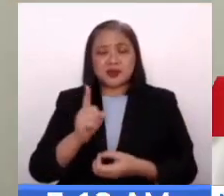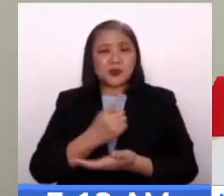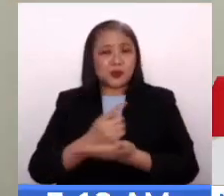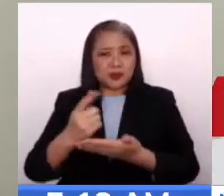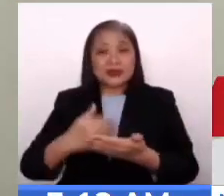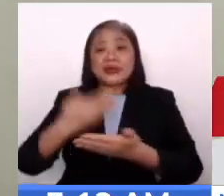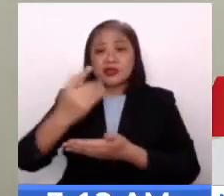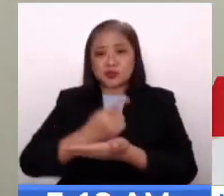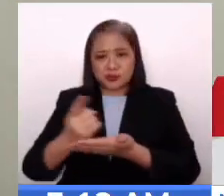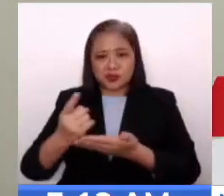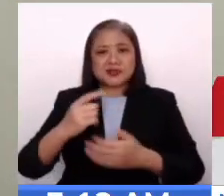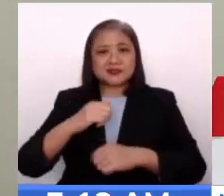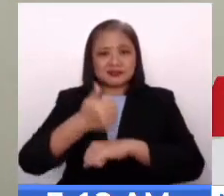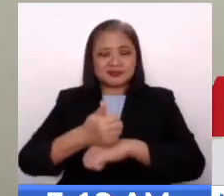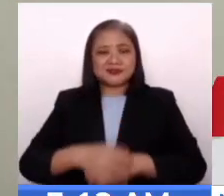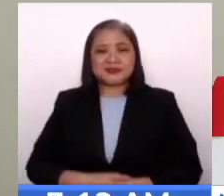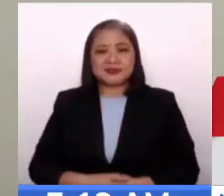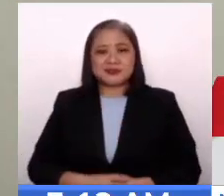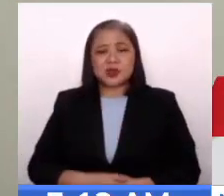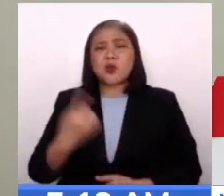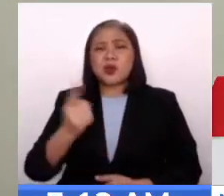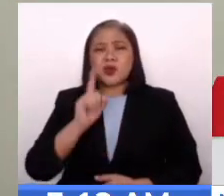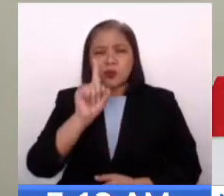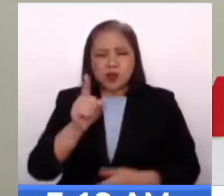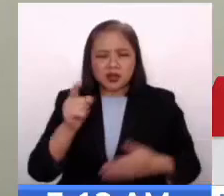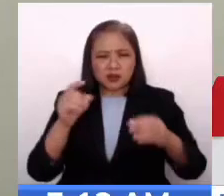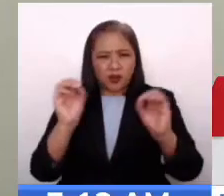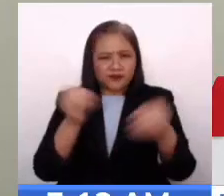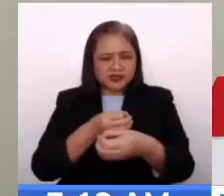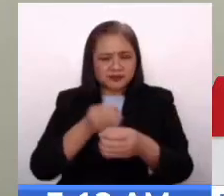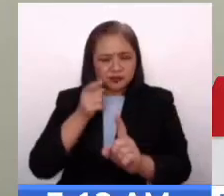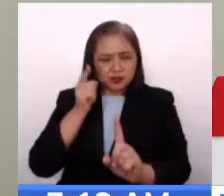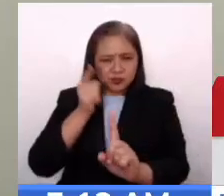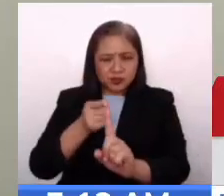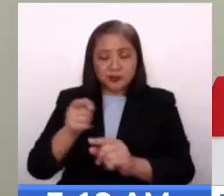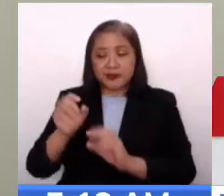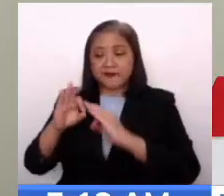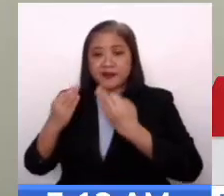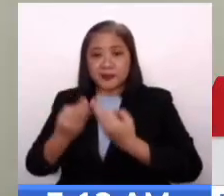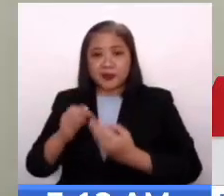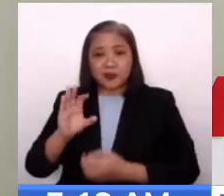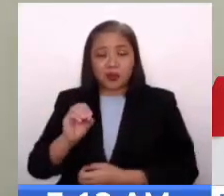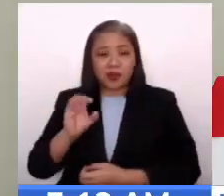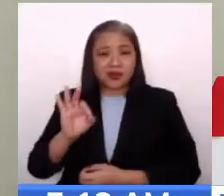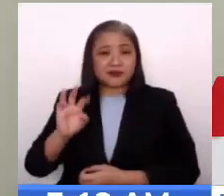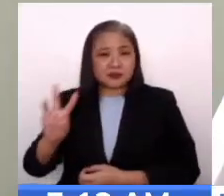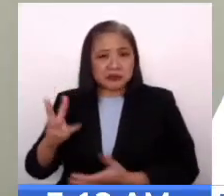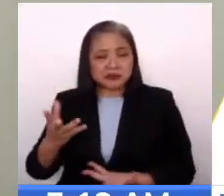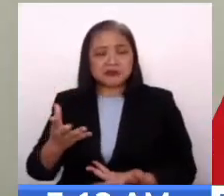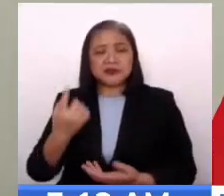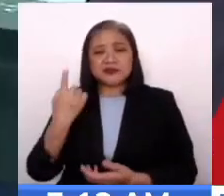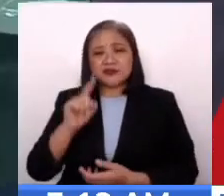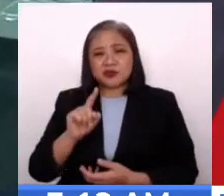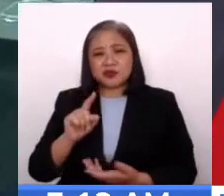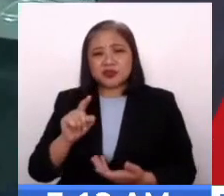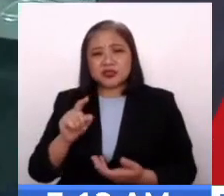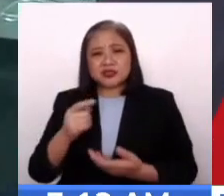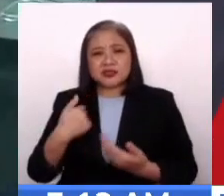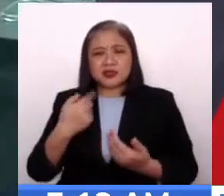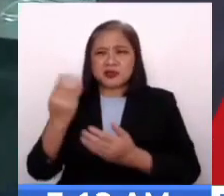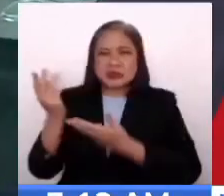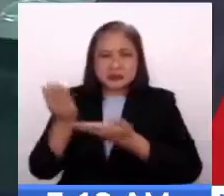ang dudulugan ng mga pamilya ng OFWs, yung para sa shipment of remains, para